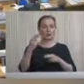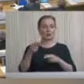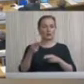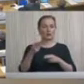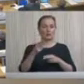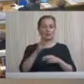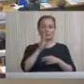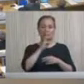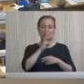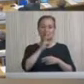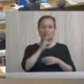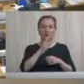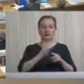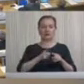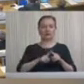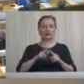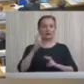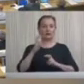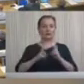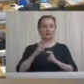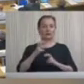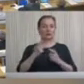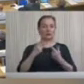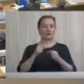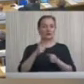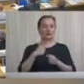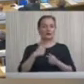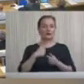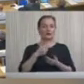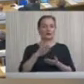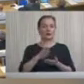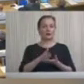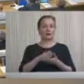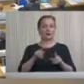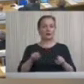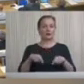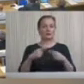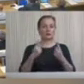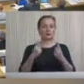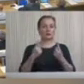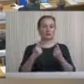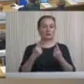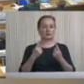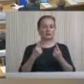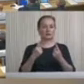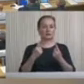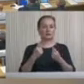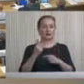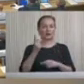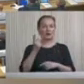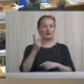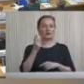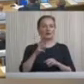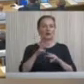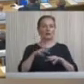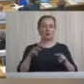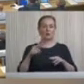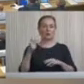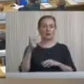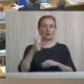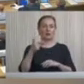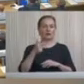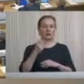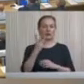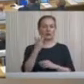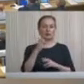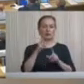нікого не виганяв, не я, а люди, які там займаються. Тому що я розумію, що таке для людини втратити зарплату. Але в мене